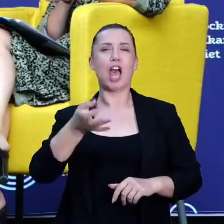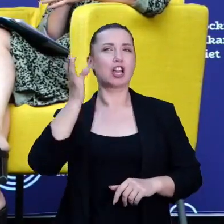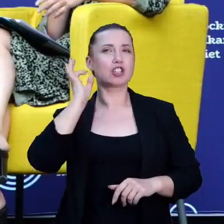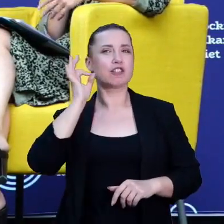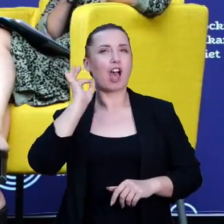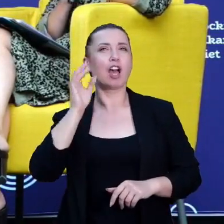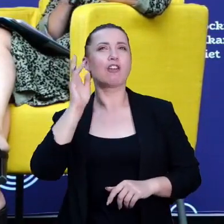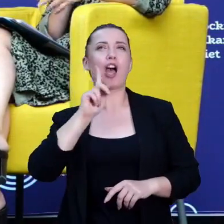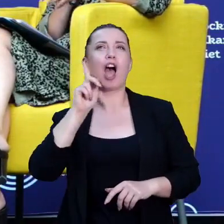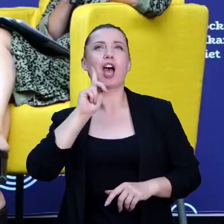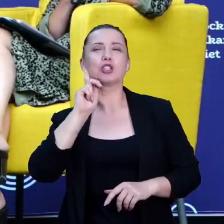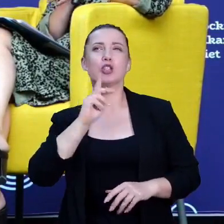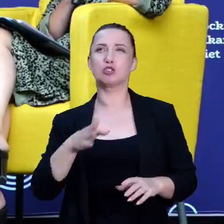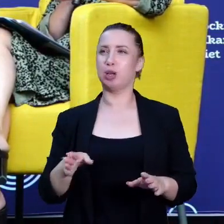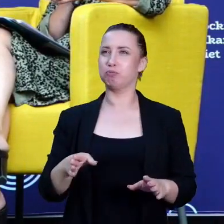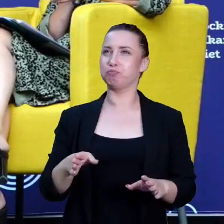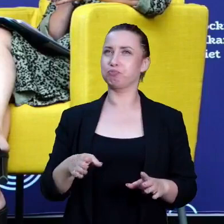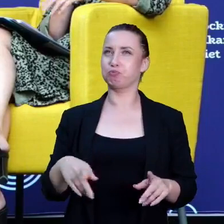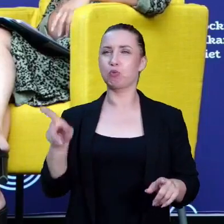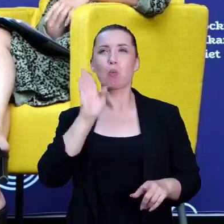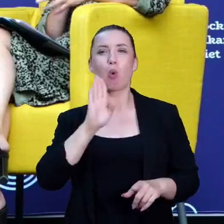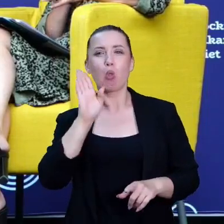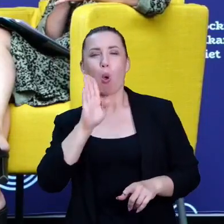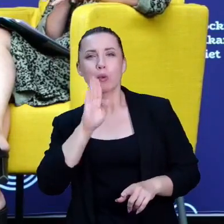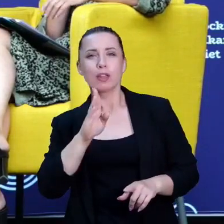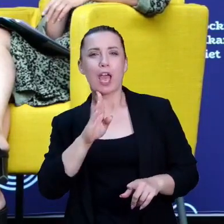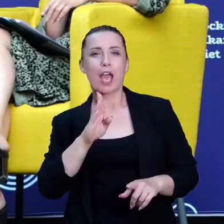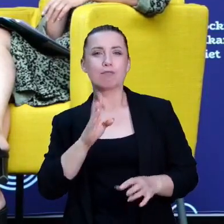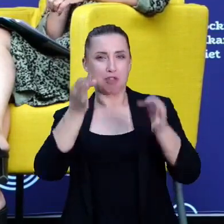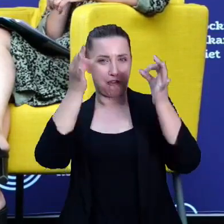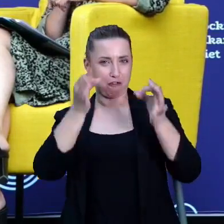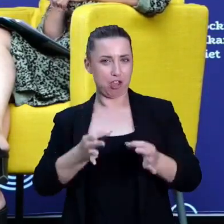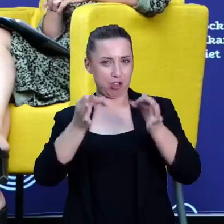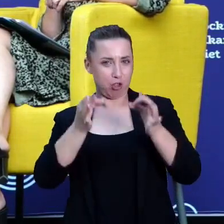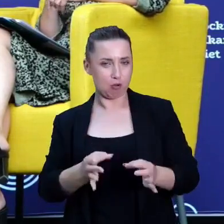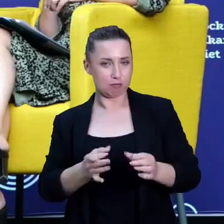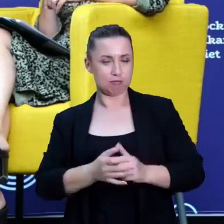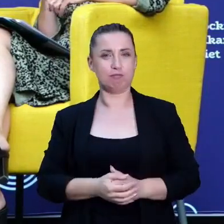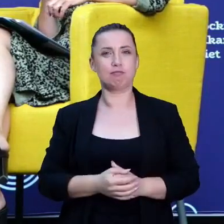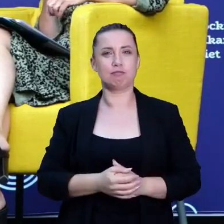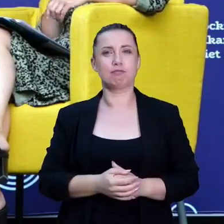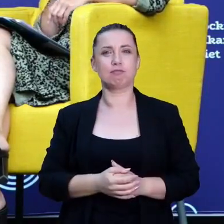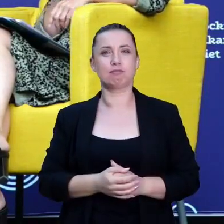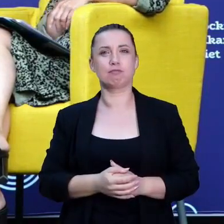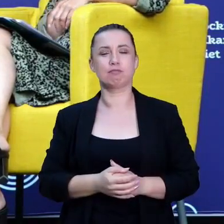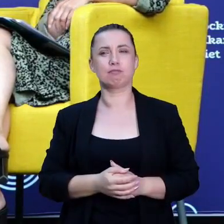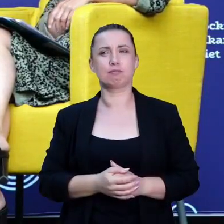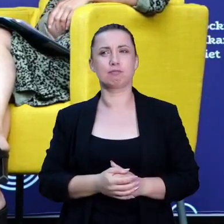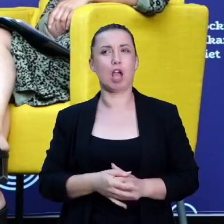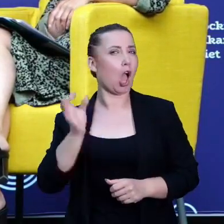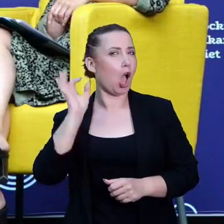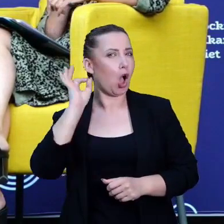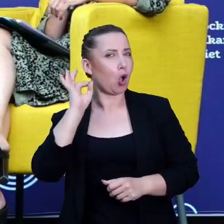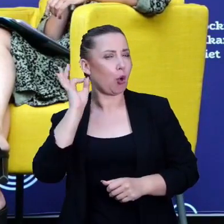wino dojrzewa, same superlatywy. No, o kobietach takich powiedzeń